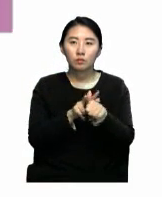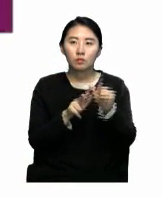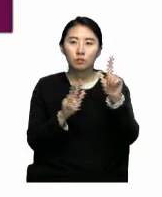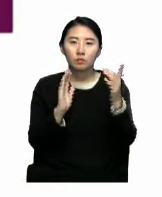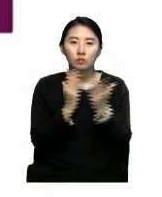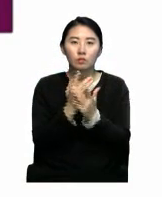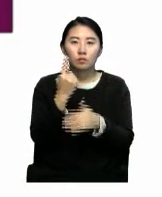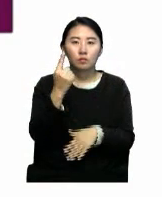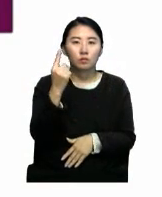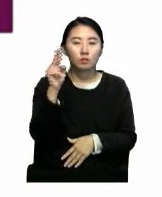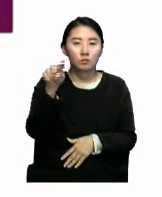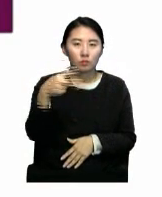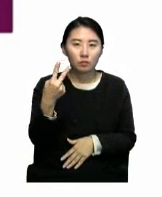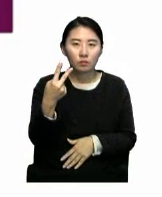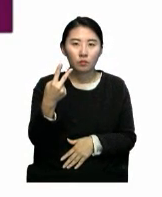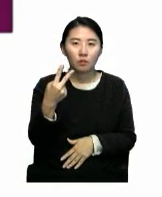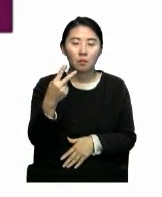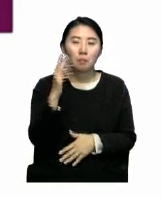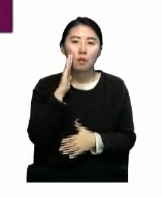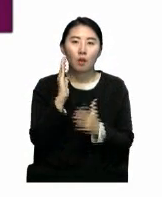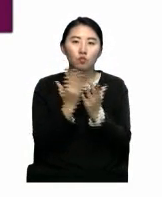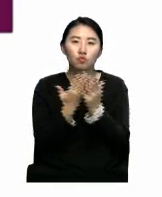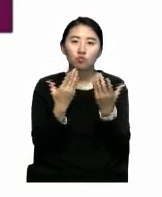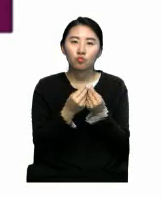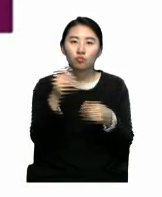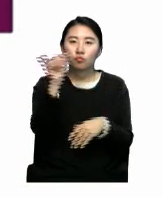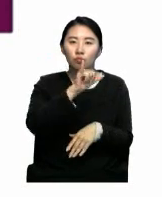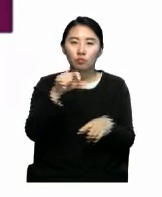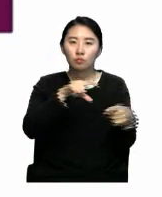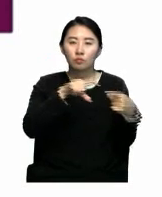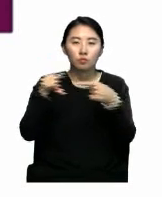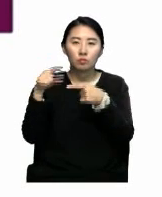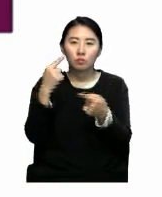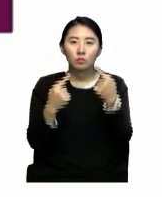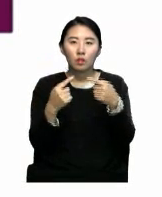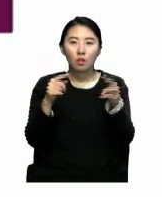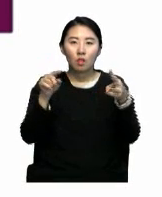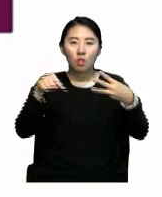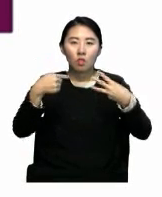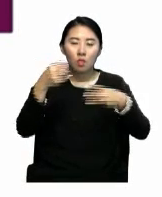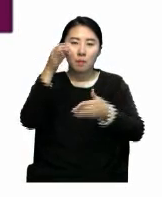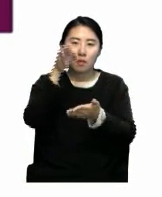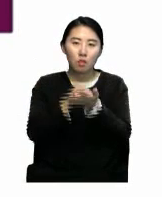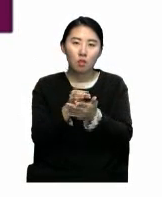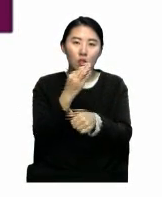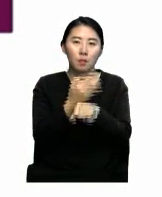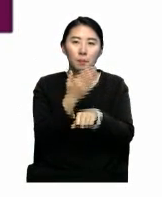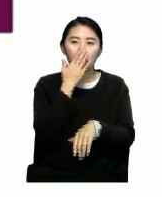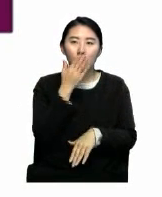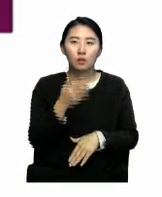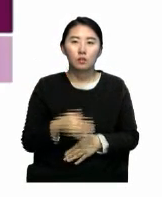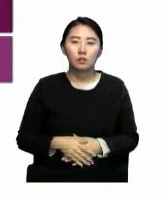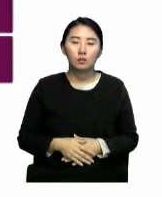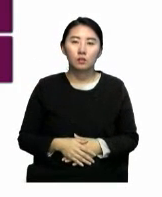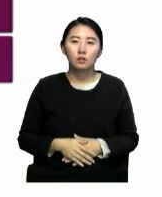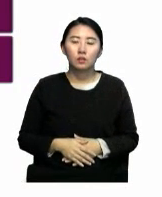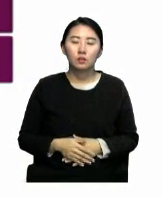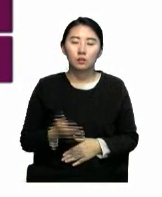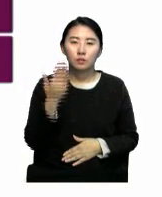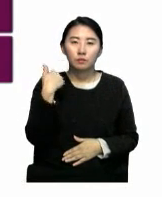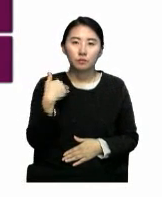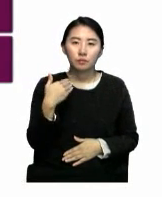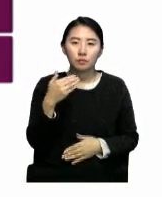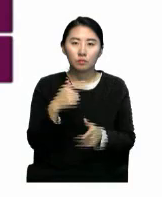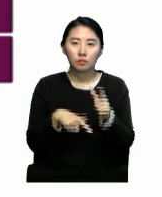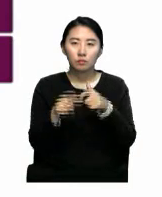포기당 1,200원에 판매하고 있는 배추의 경우 전국 평균 시세보다 3배 이상 싼 값에 구입할 수 있습니다.